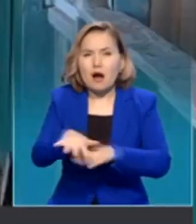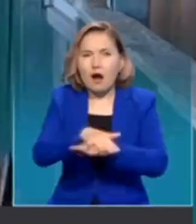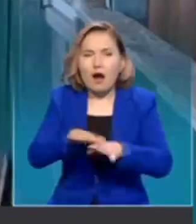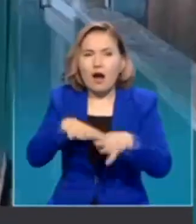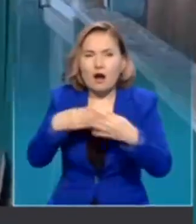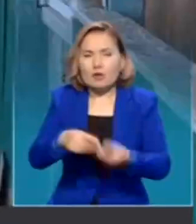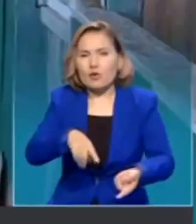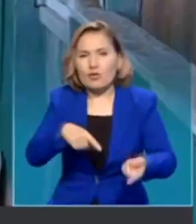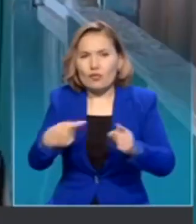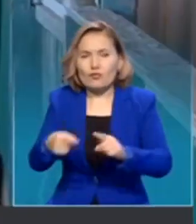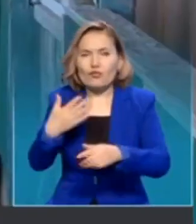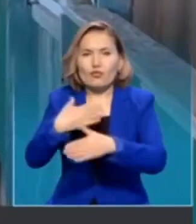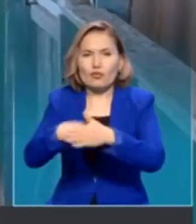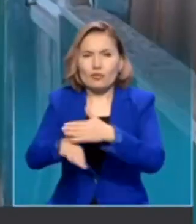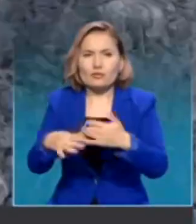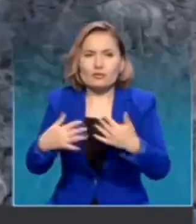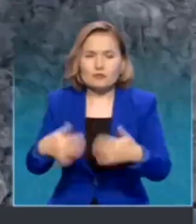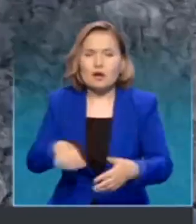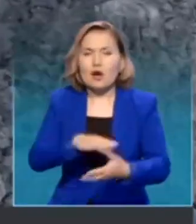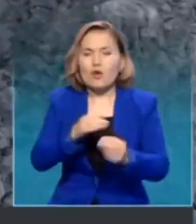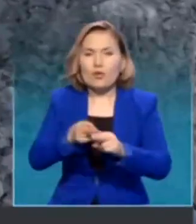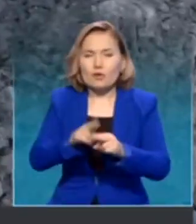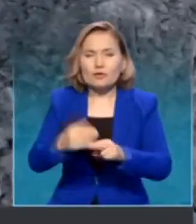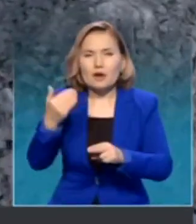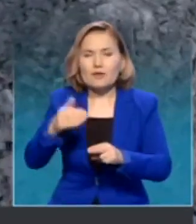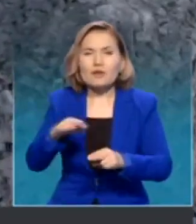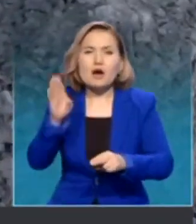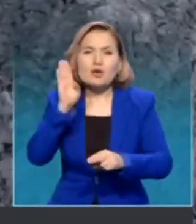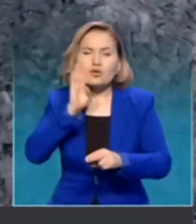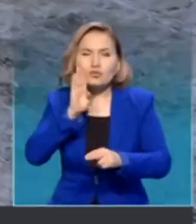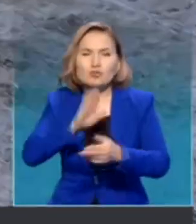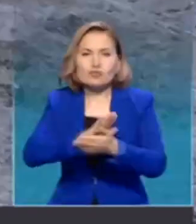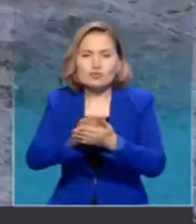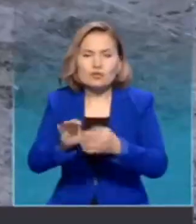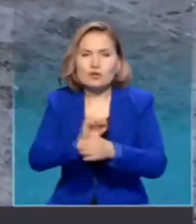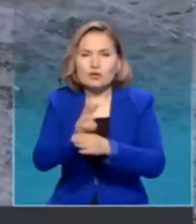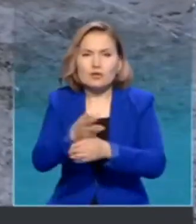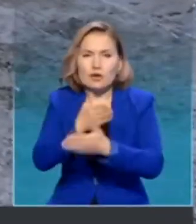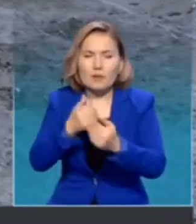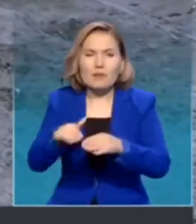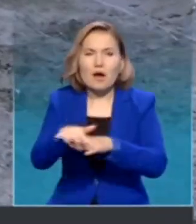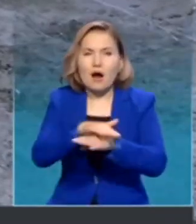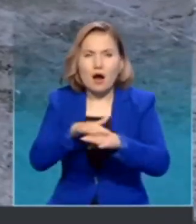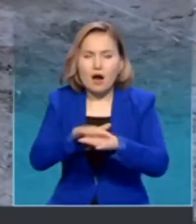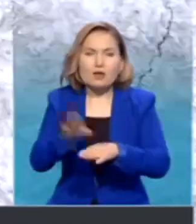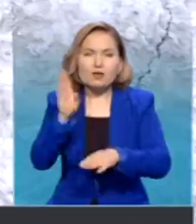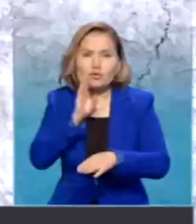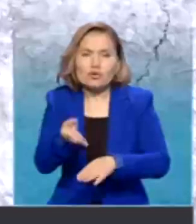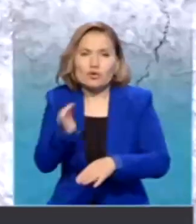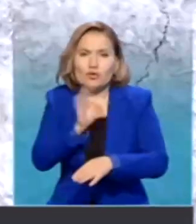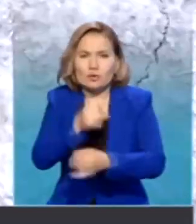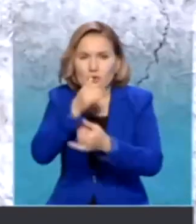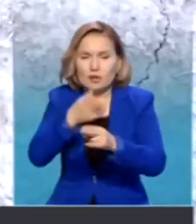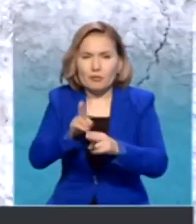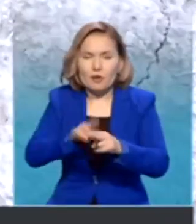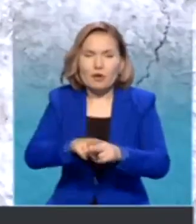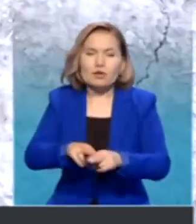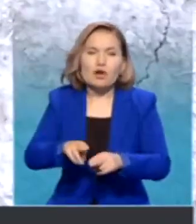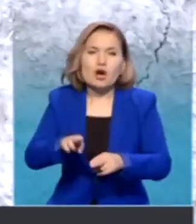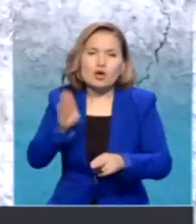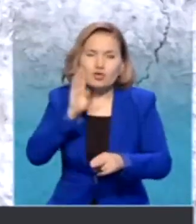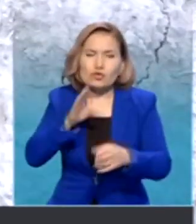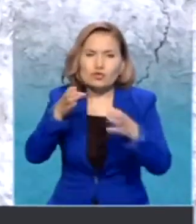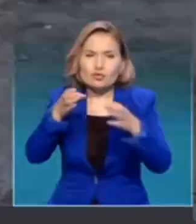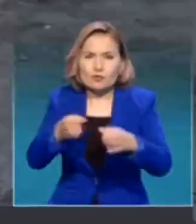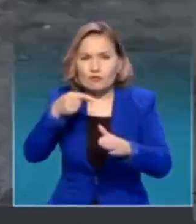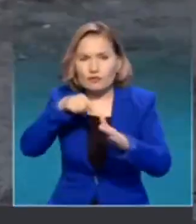жоқ, өйткені іргедегі кен байыту комбинаты ашылғалы ауылда су деңгейі түсіп кеткен. Халықтың бұрыннан пайдаланып отырған құдықтары бірінен кейін бірі